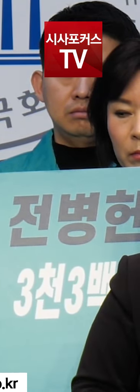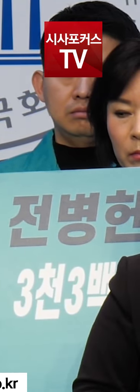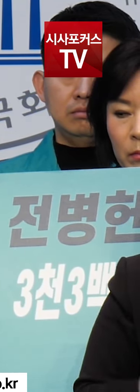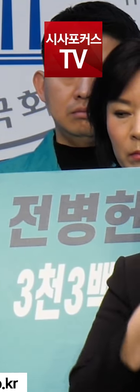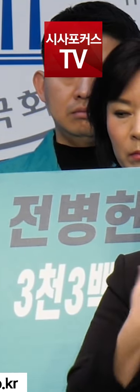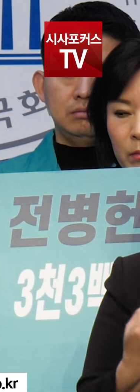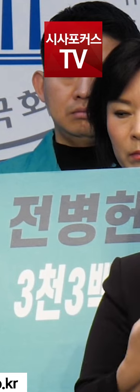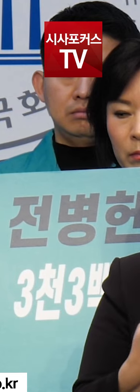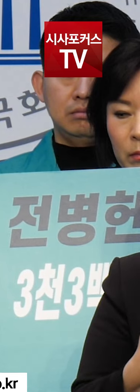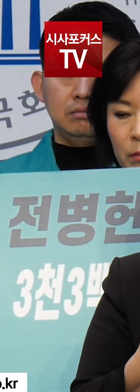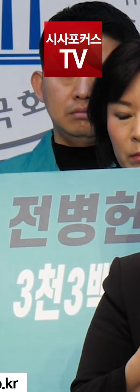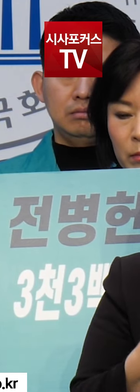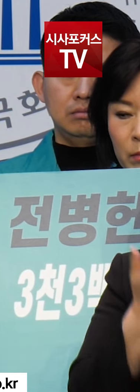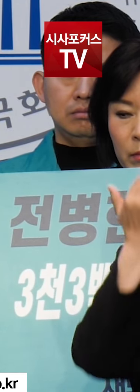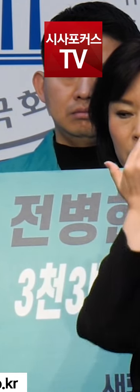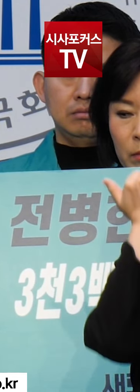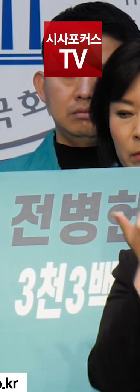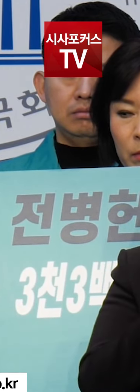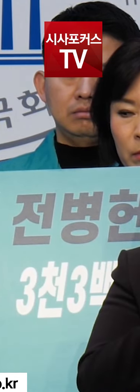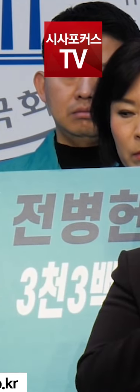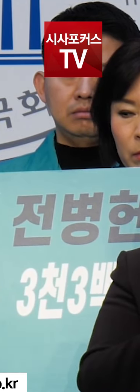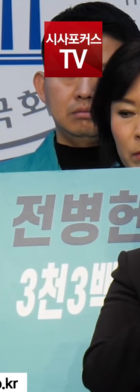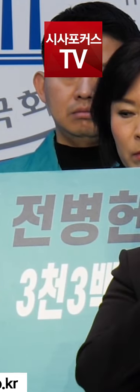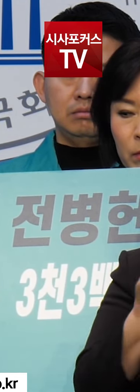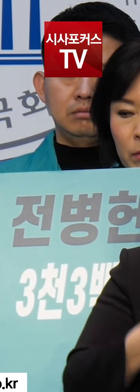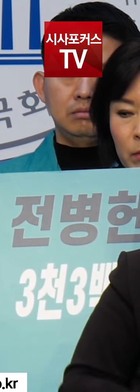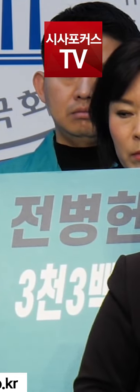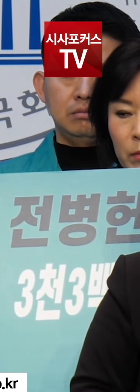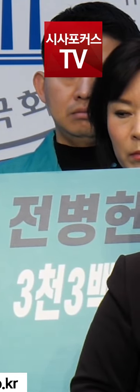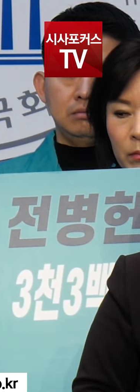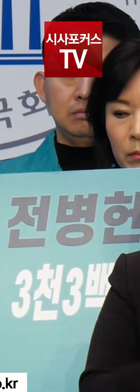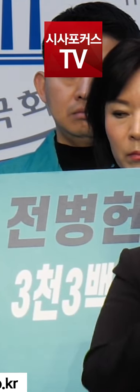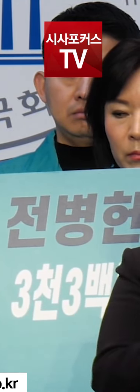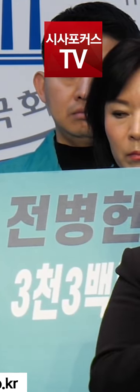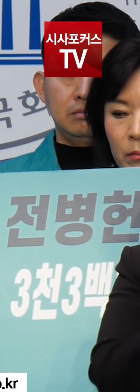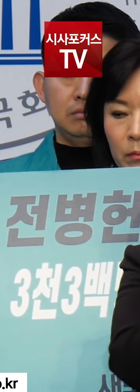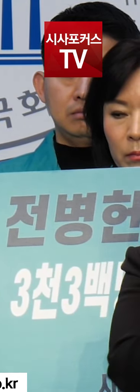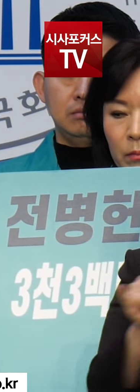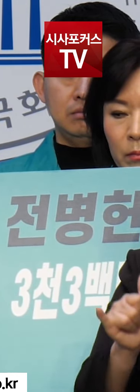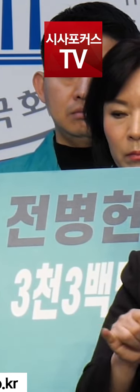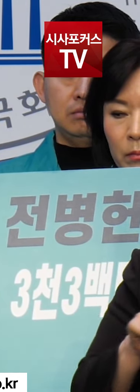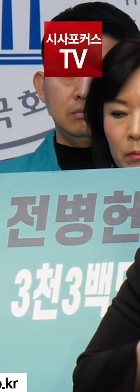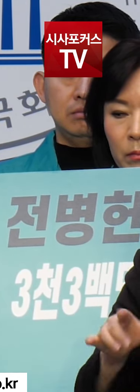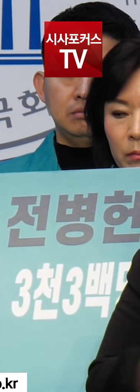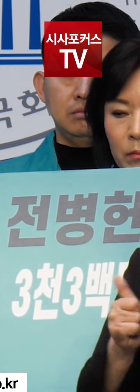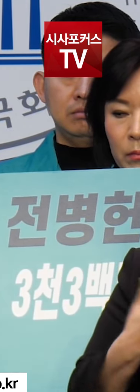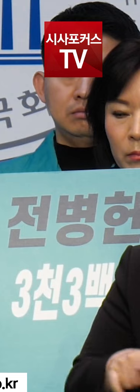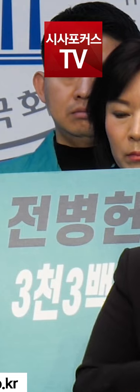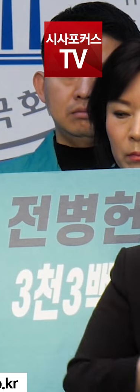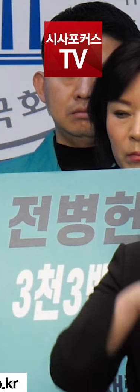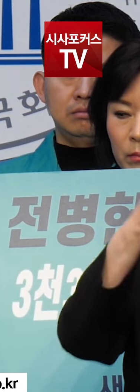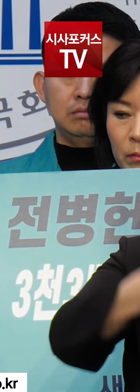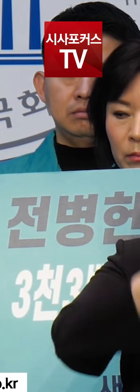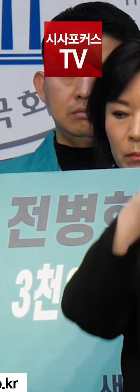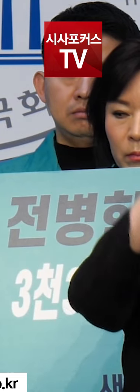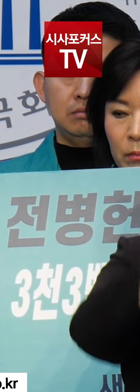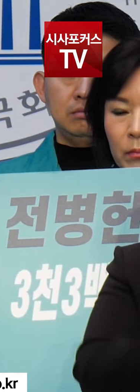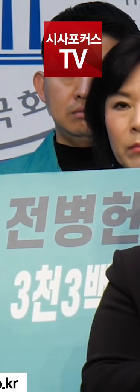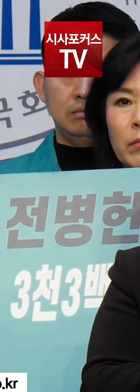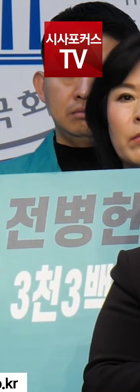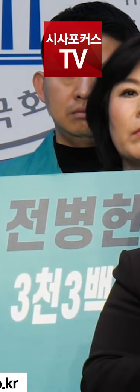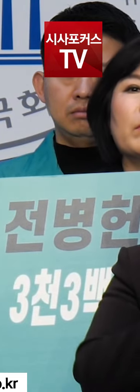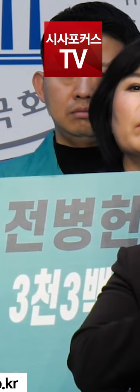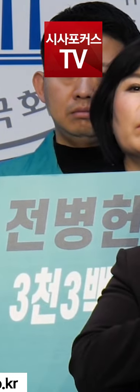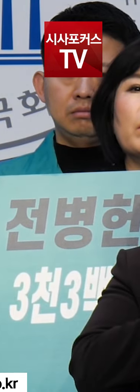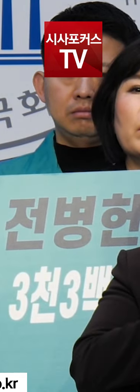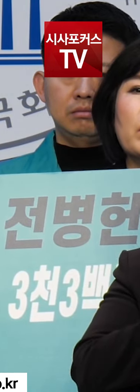역시 절대로 꺾이지 않을 것입니다. 중산층과 서민을 위한 70년 전통의 정체성의